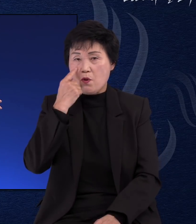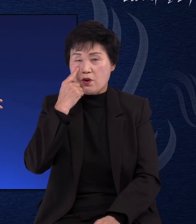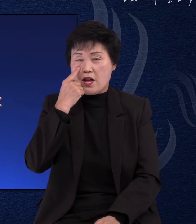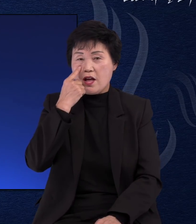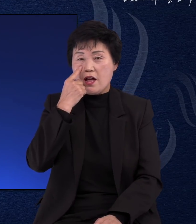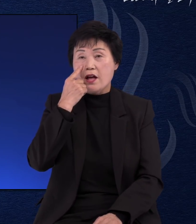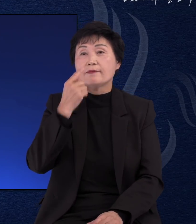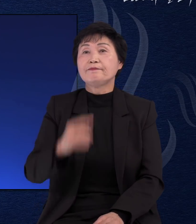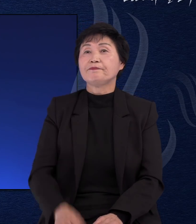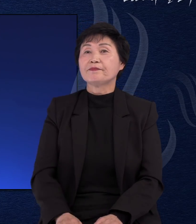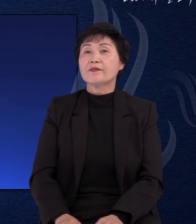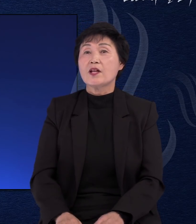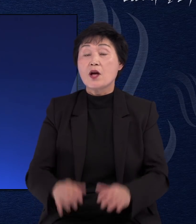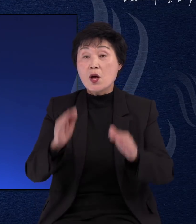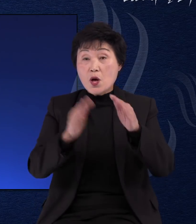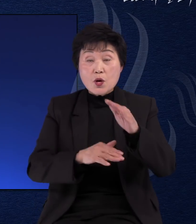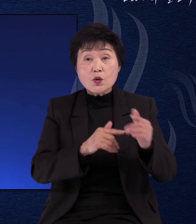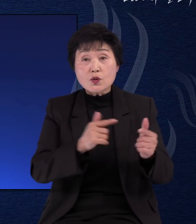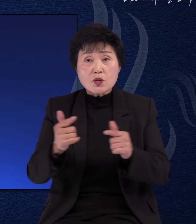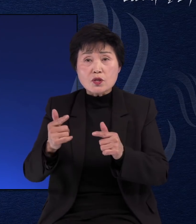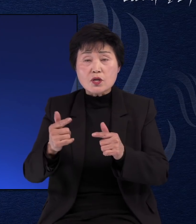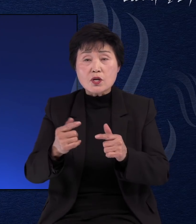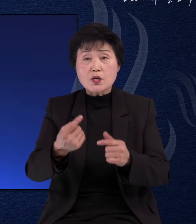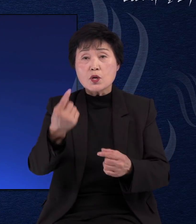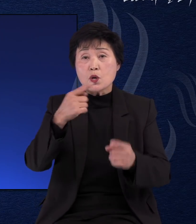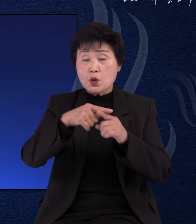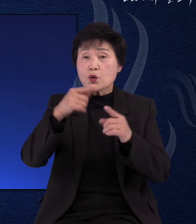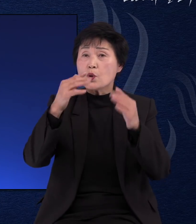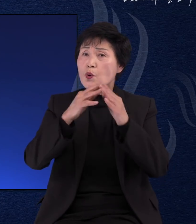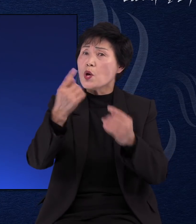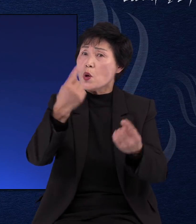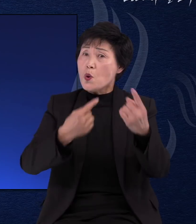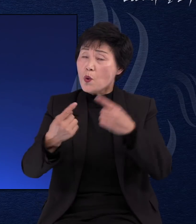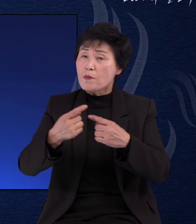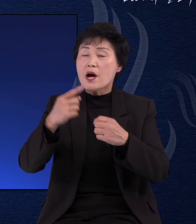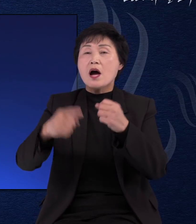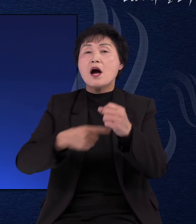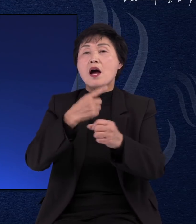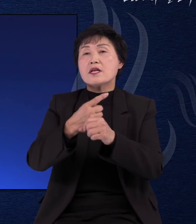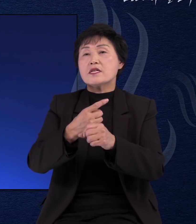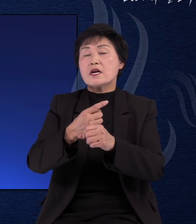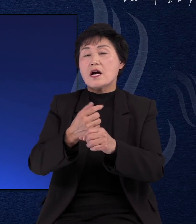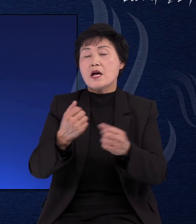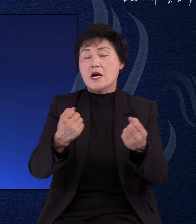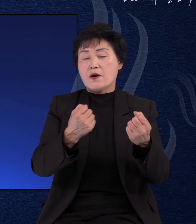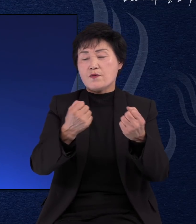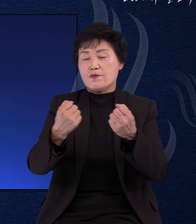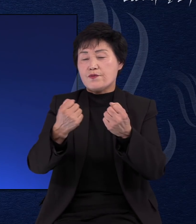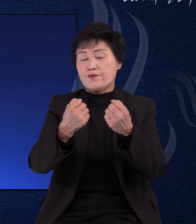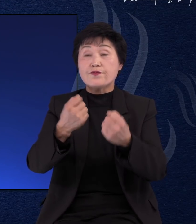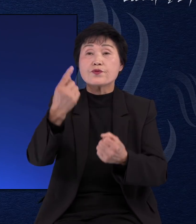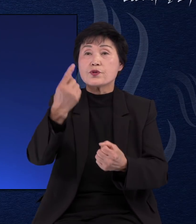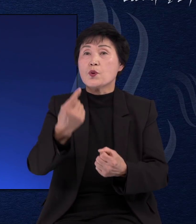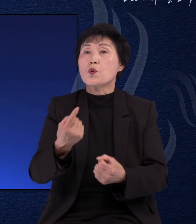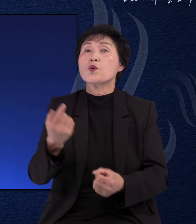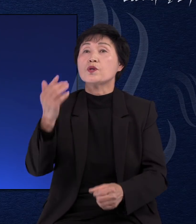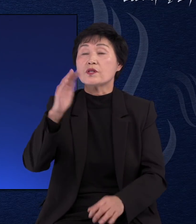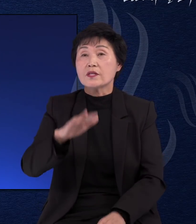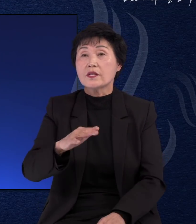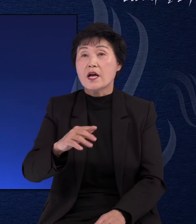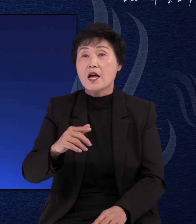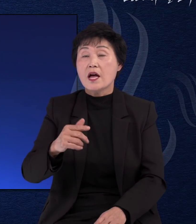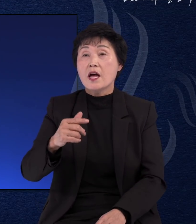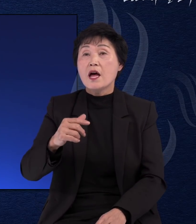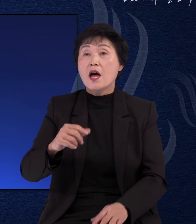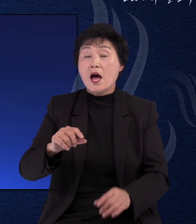성도들이 보통 1시간씩 운전해서 옵니다. 밤을 새우고. 그런데 LA 갈비를 구워 먹으면서 그렇게 행복하게 니 먹어라